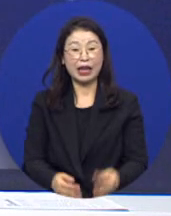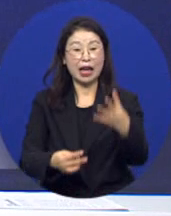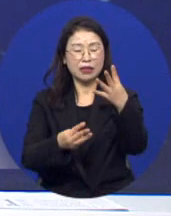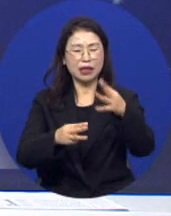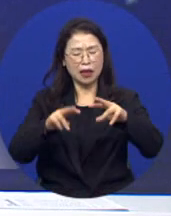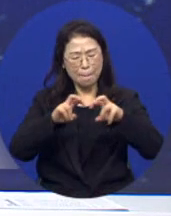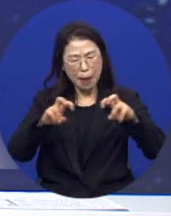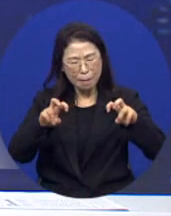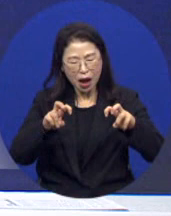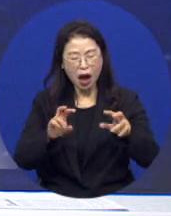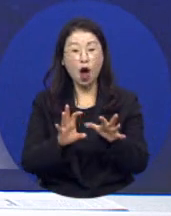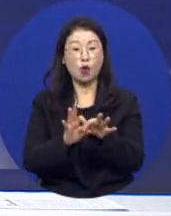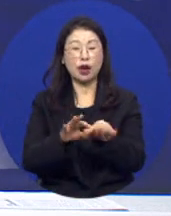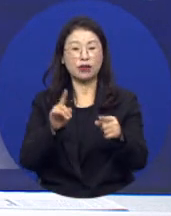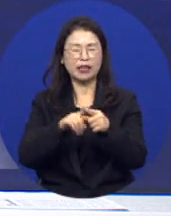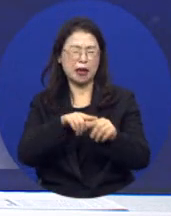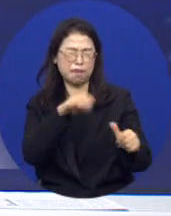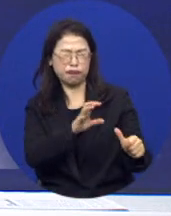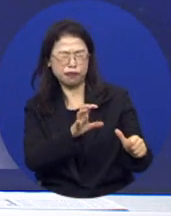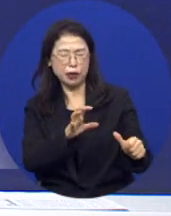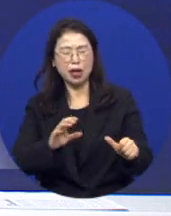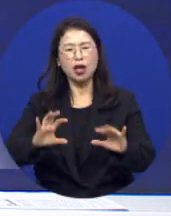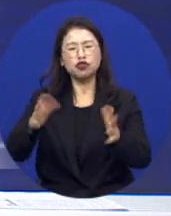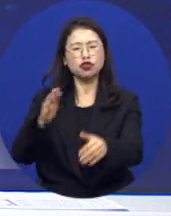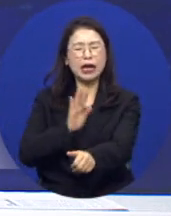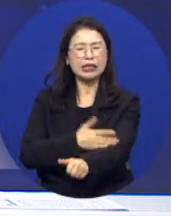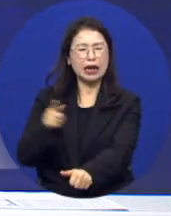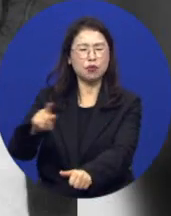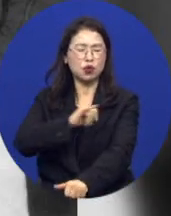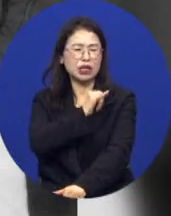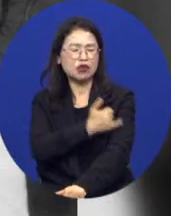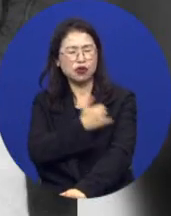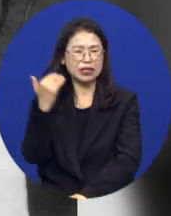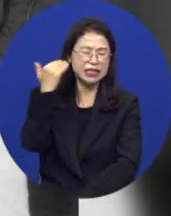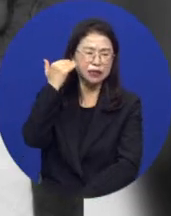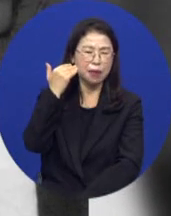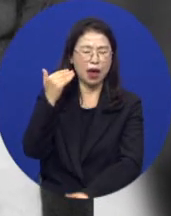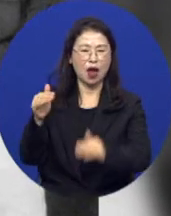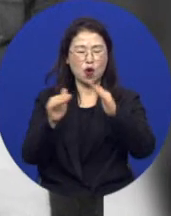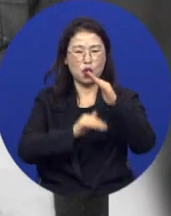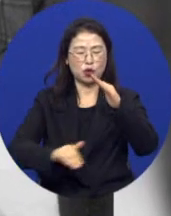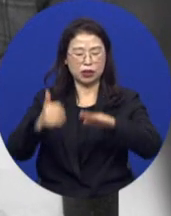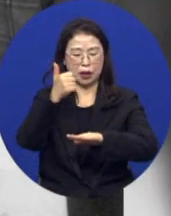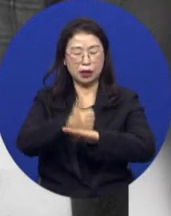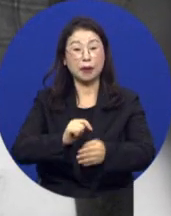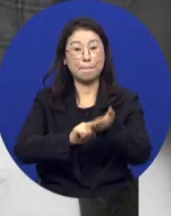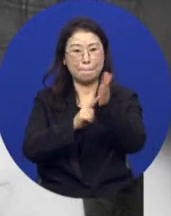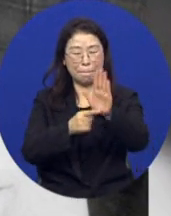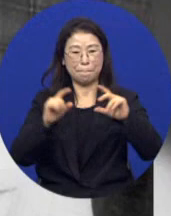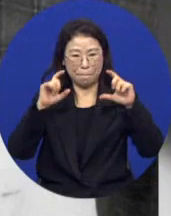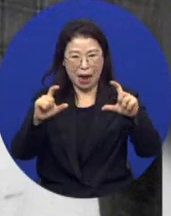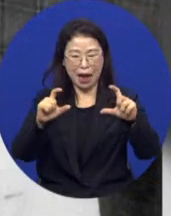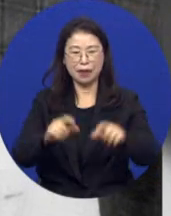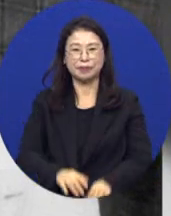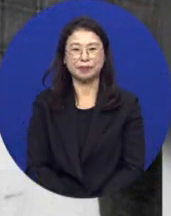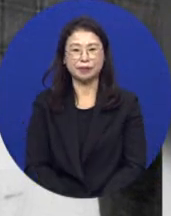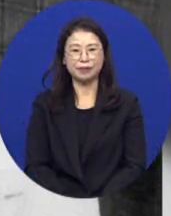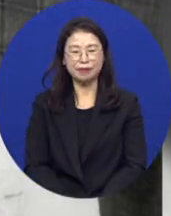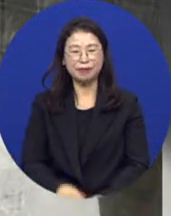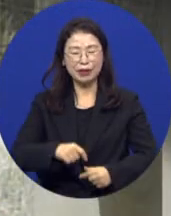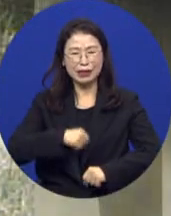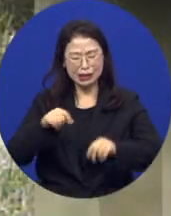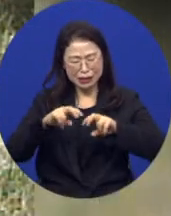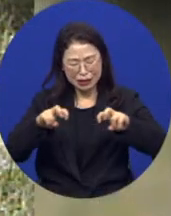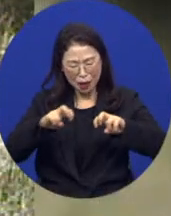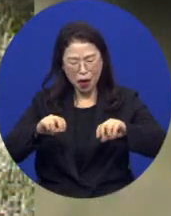4.3 진상규명운동에 대한 탄압이 국가에 의한 인권 침해라는 공식적인 결정이 내려졌습니다. 진실